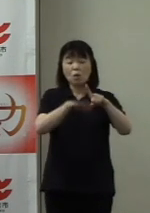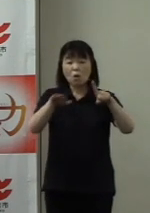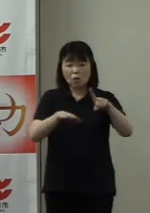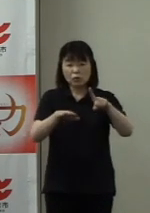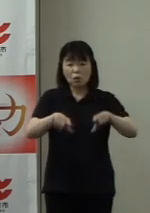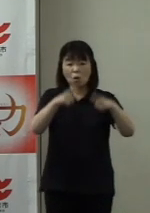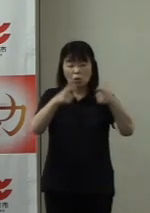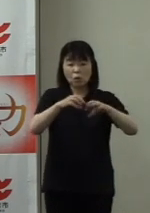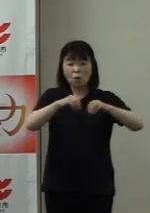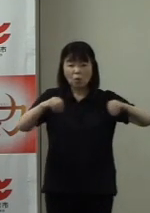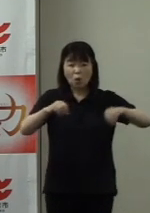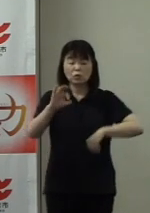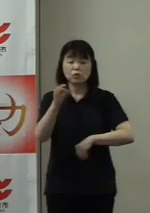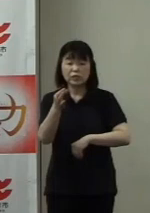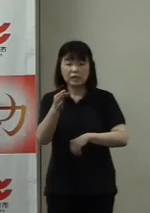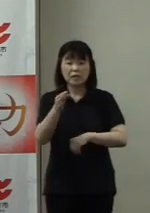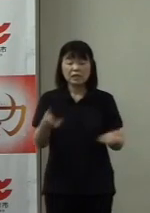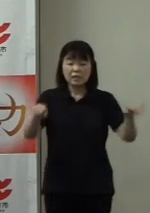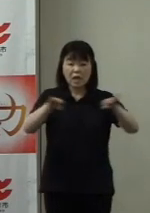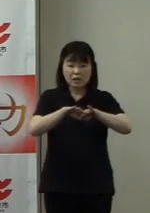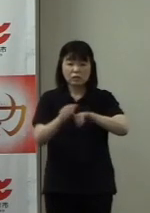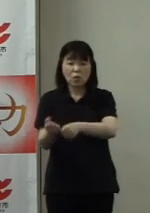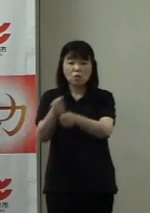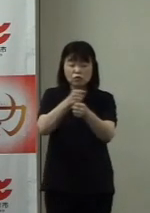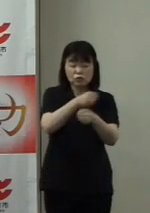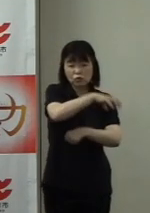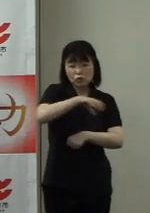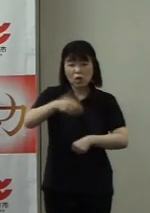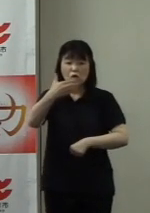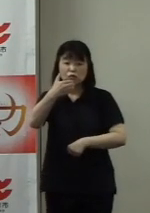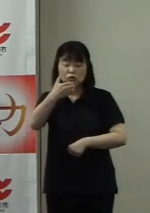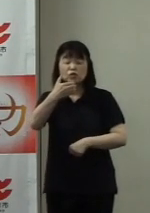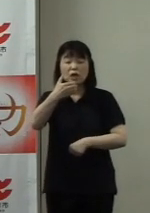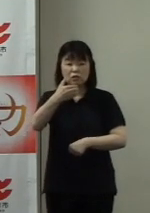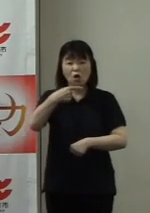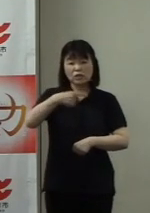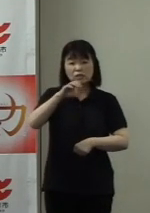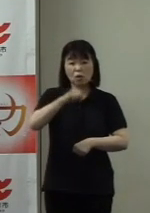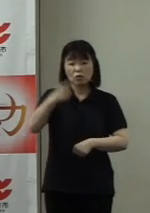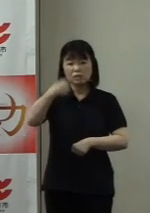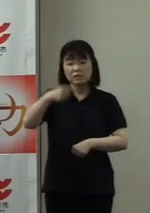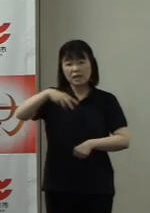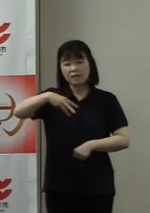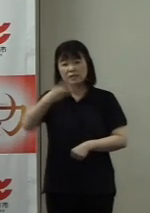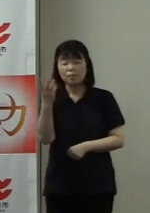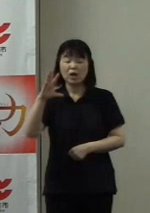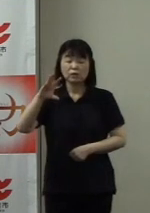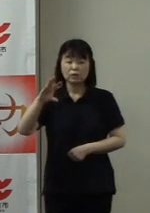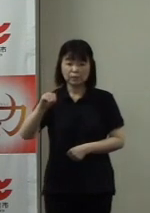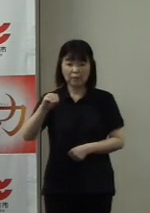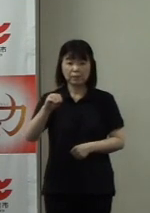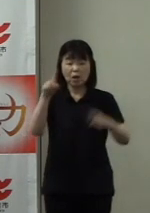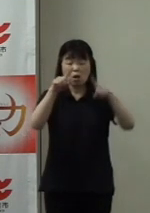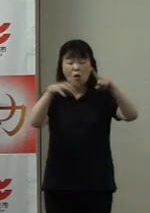ては、公共土木施設の復旧費90箇所に1億1300万円、 公